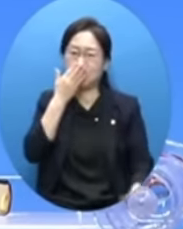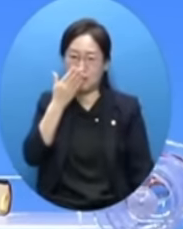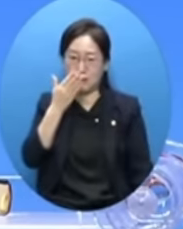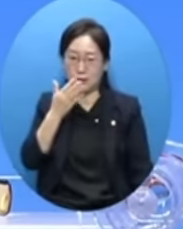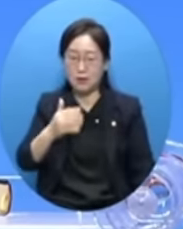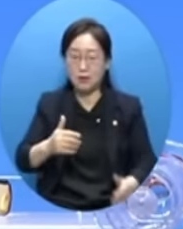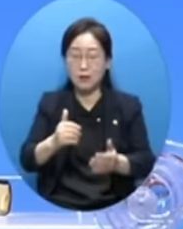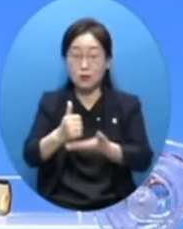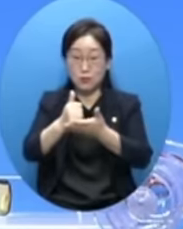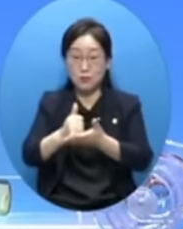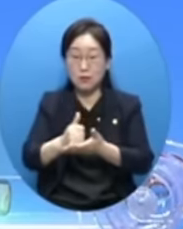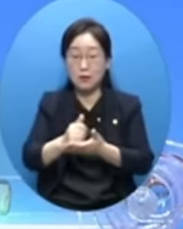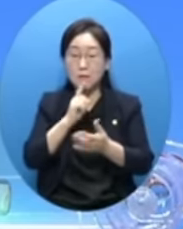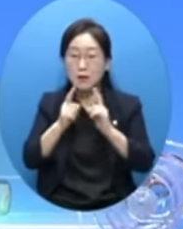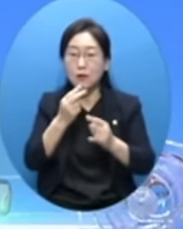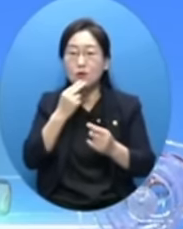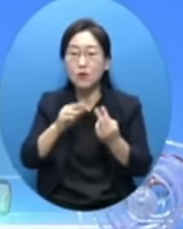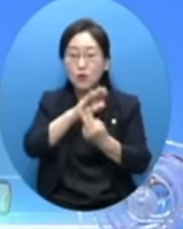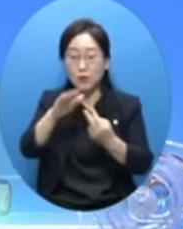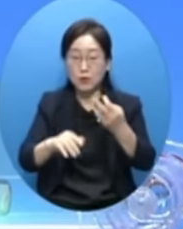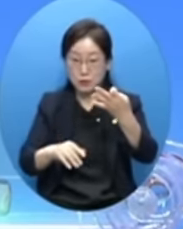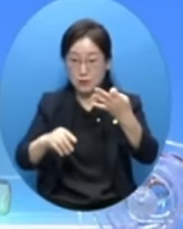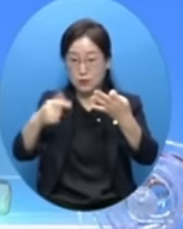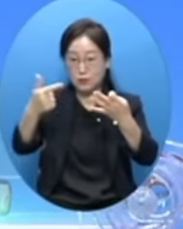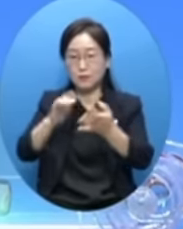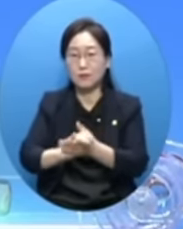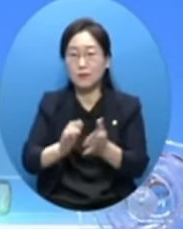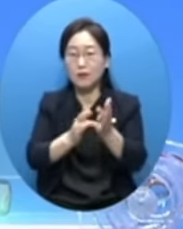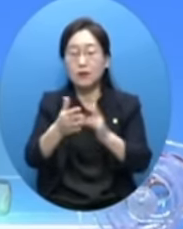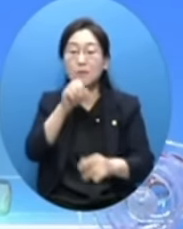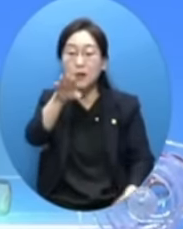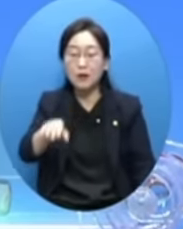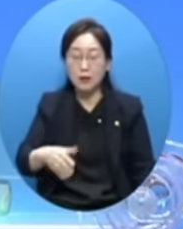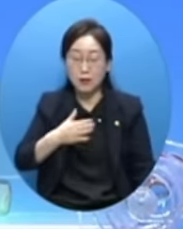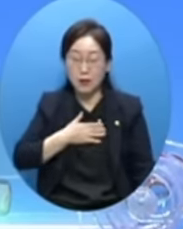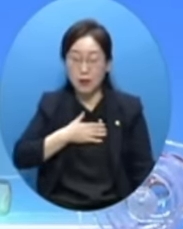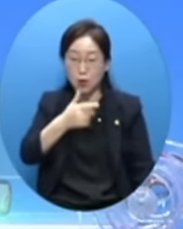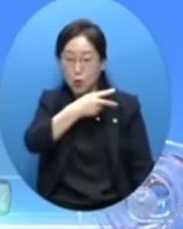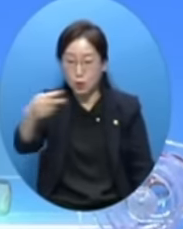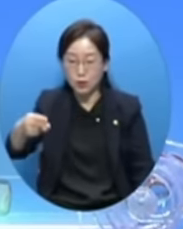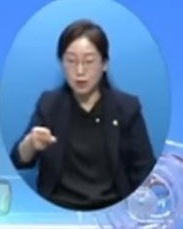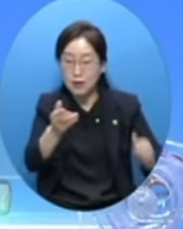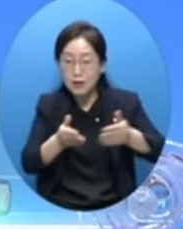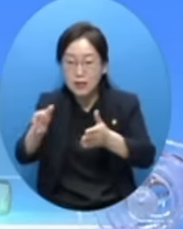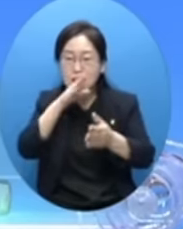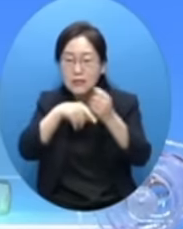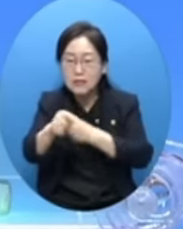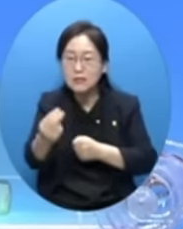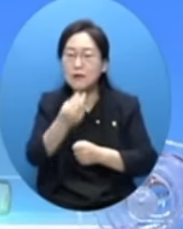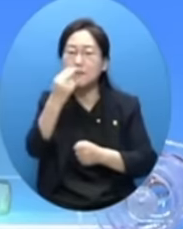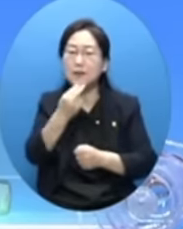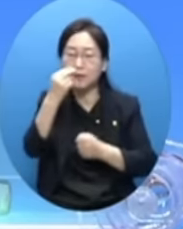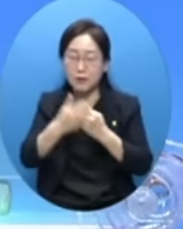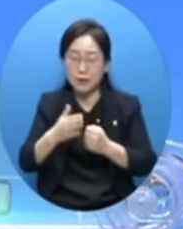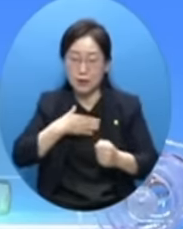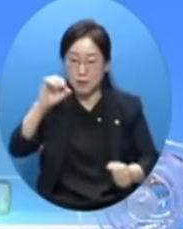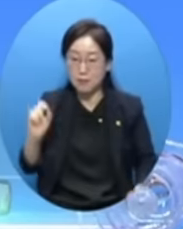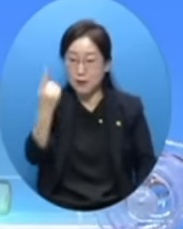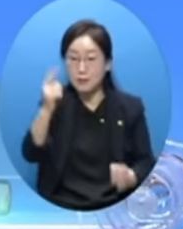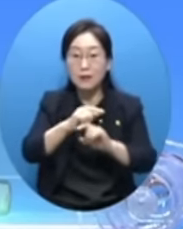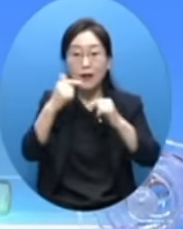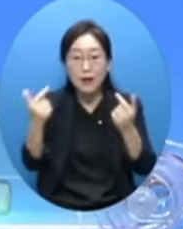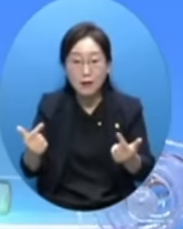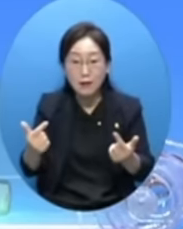주님께서 요한복음 14장 6절에 말씀하셨습니다. 예수께서 이르시되 내가 곧 길이요 진리요 생명이니 나로 말미암지